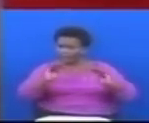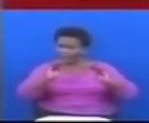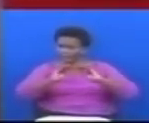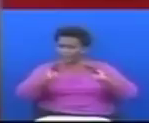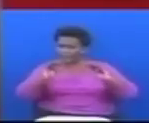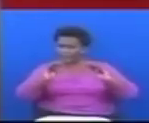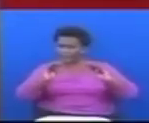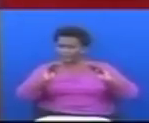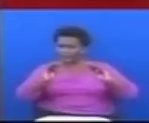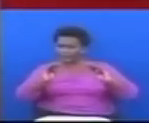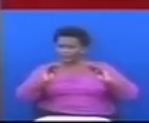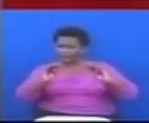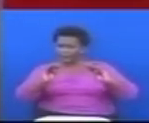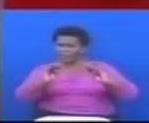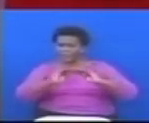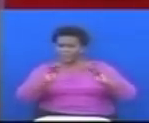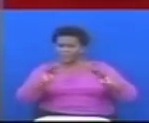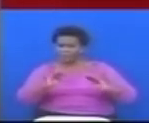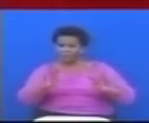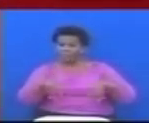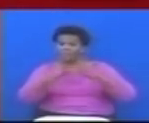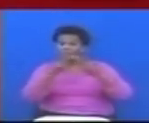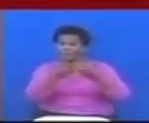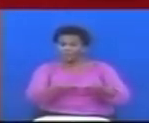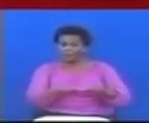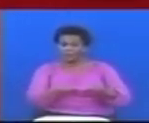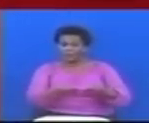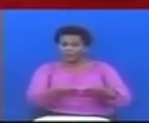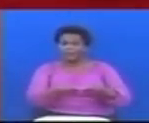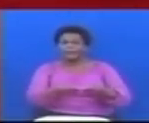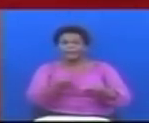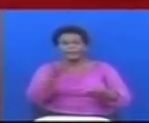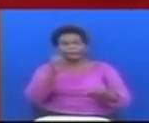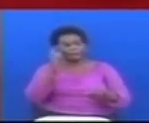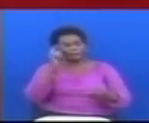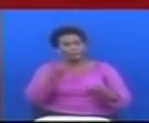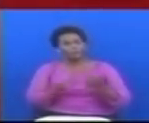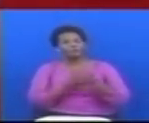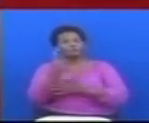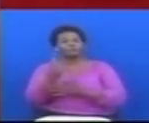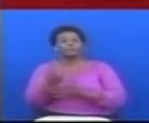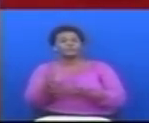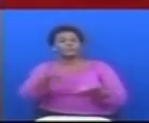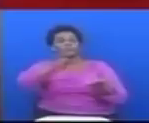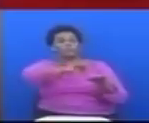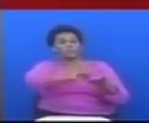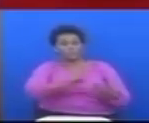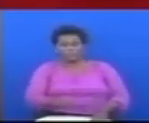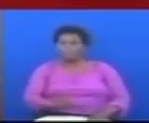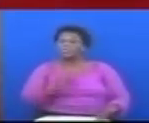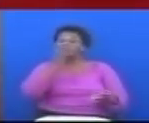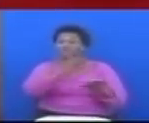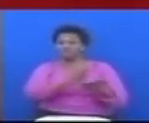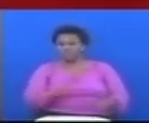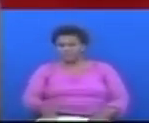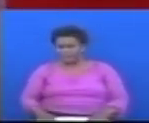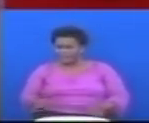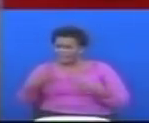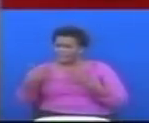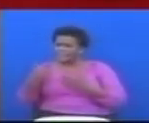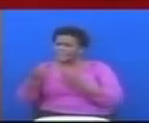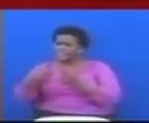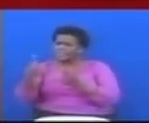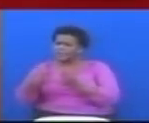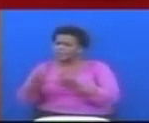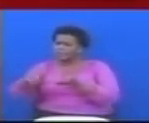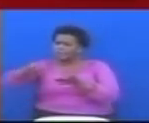kweli Mheshimiwa Waziri amethibitisha hivyo. Napongeza sana kwa hilo. Sasa ninachotaka kujua, hii idadi kubwa ambayo imeongezeka baada ya wananchi